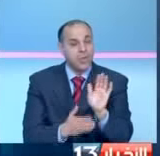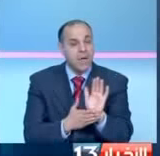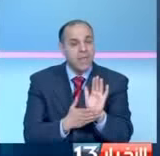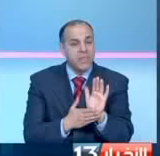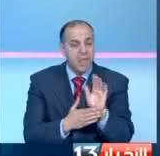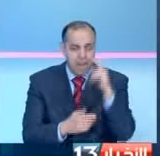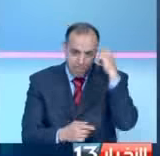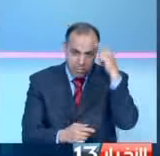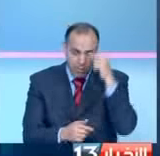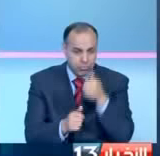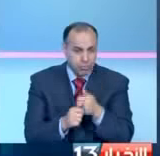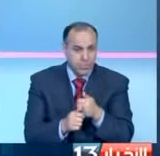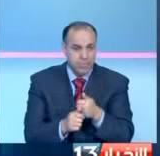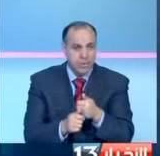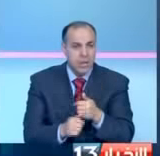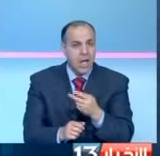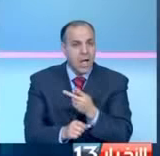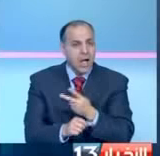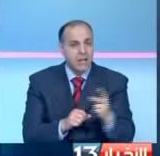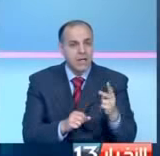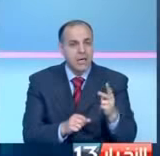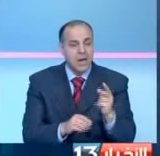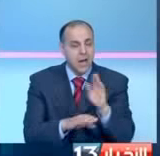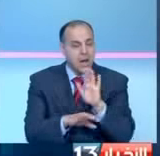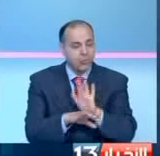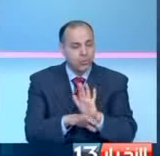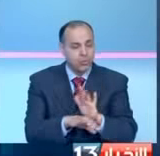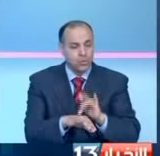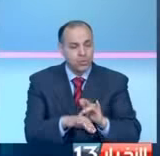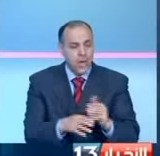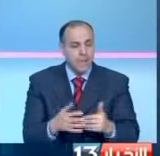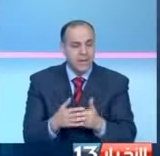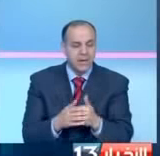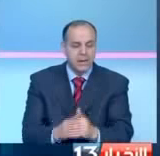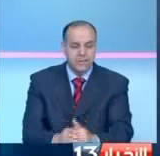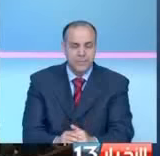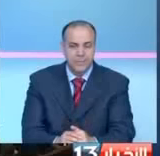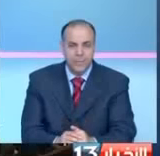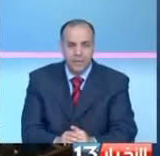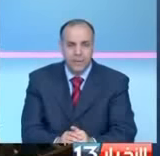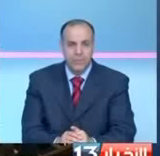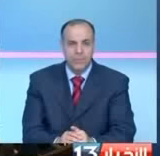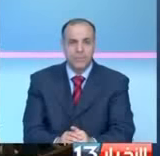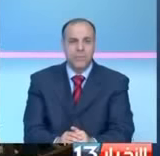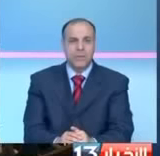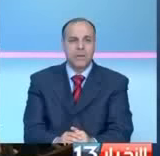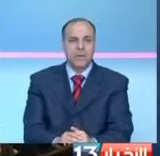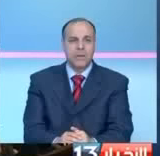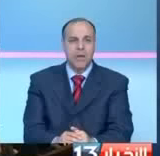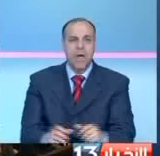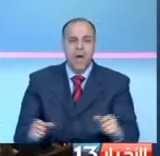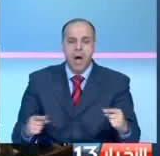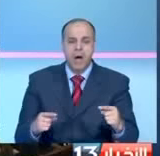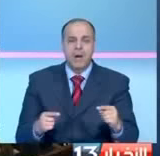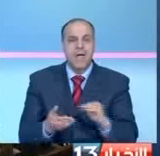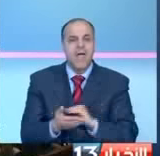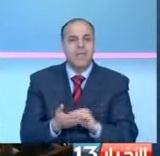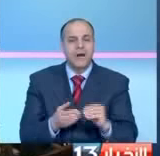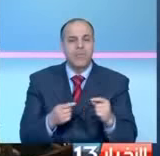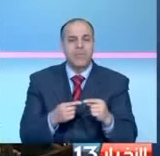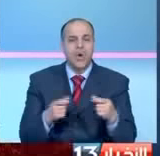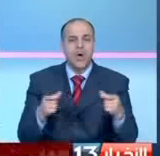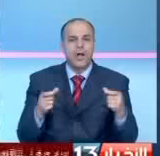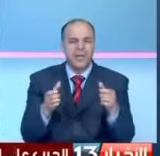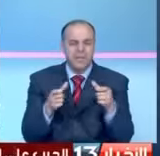تمثل حسب بعض المتابعين خطرا على الأمن القومي الأمريكي. حرب الإدارة الأمريكية على